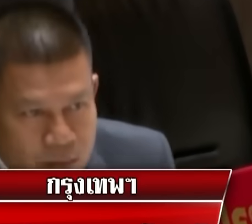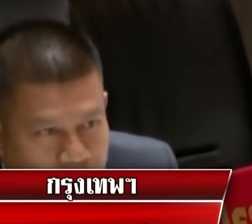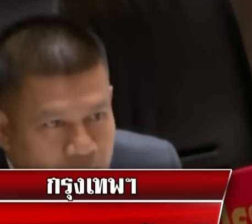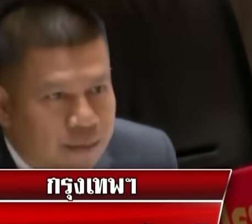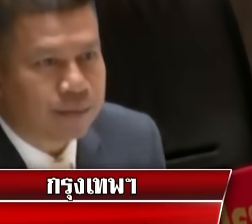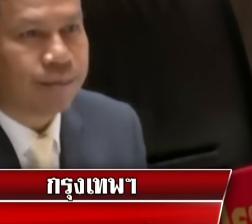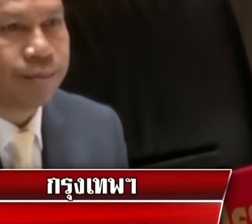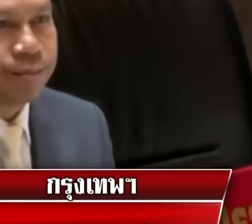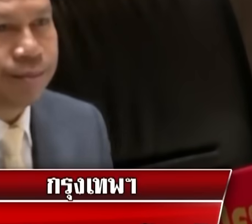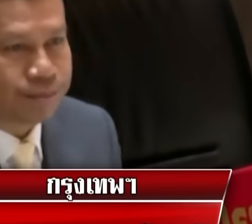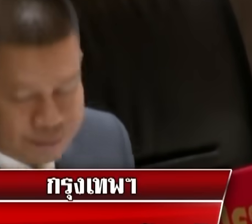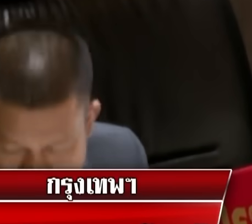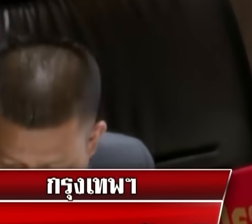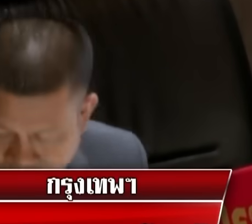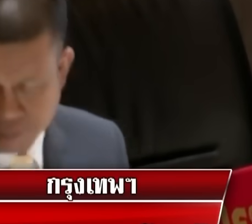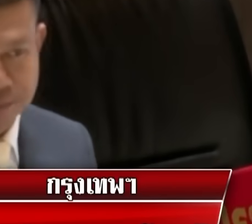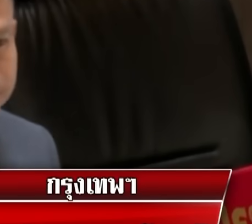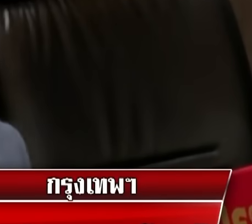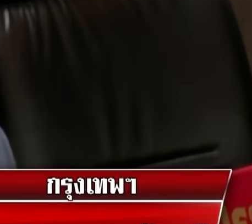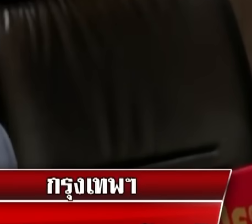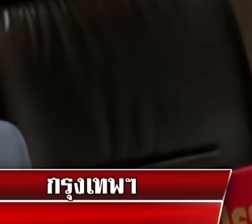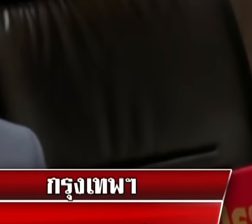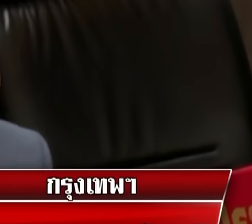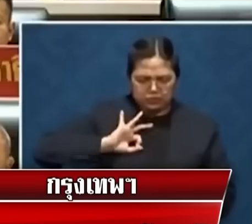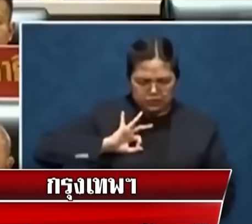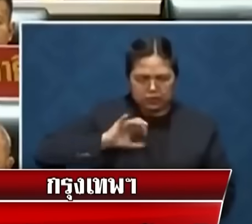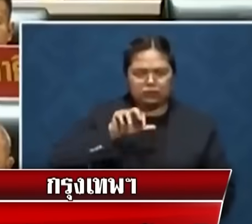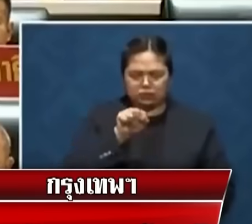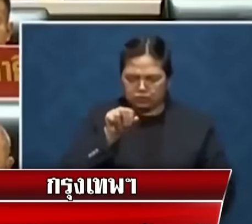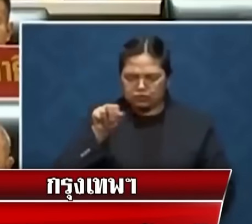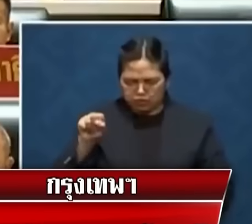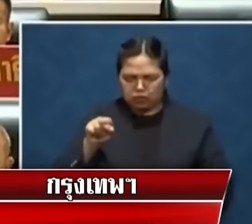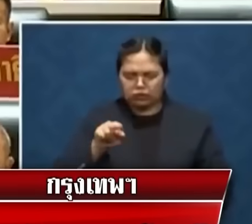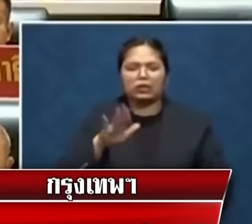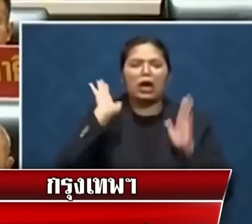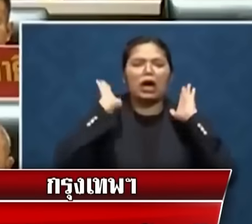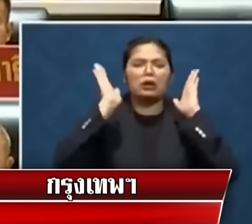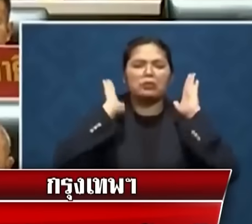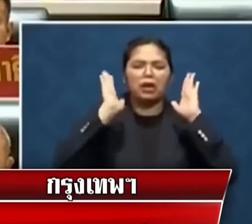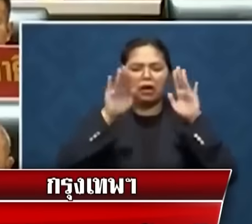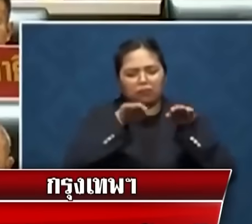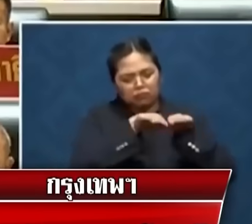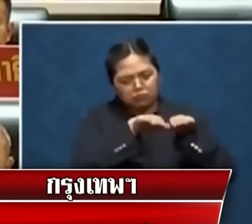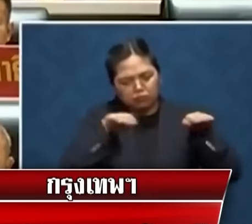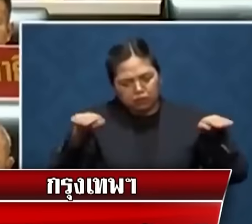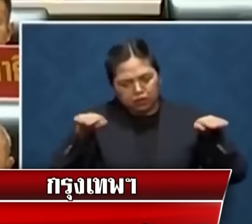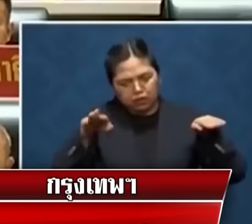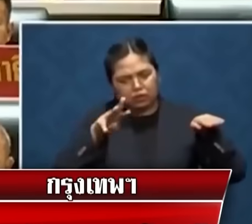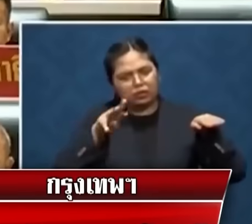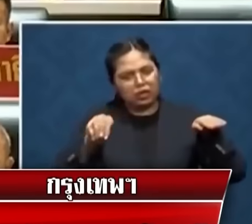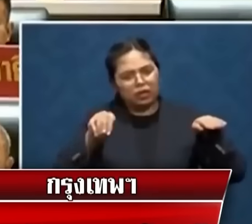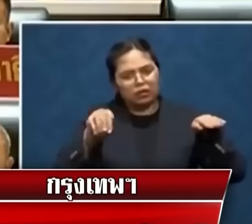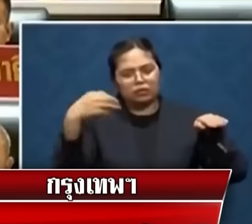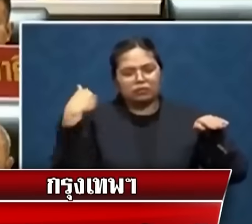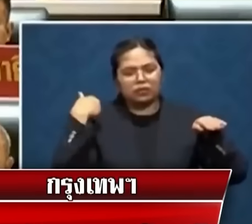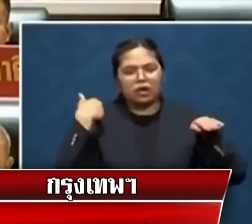สวนกันทุกประการฟังท่านจุรินทร์ลักษณะวิสิทธิ ์มาตรฐานของนโยบายรัฐบาลชุดนี้พูดตรงๆ